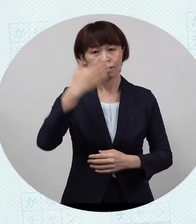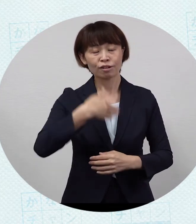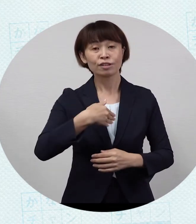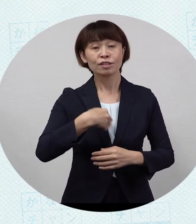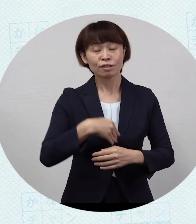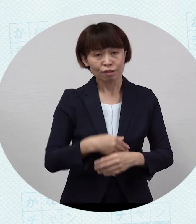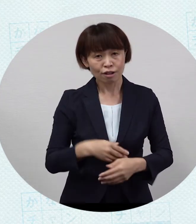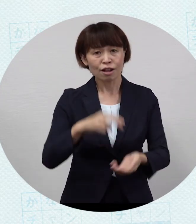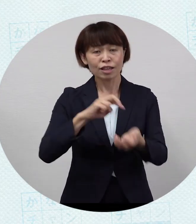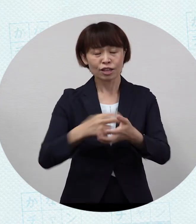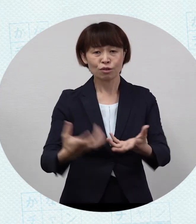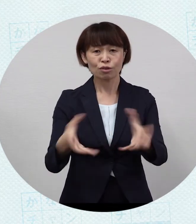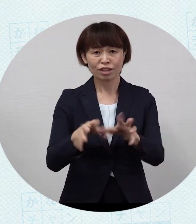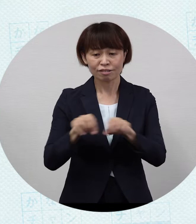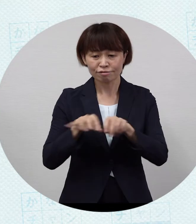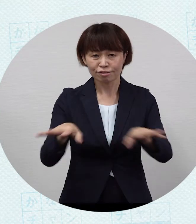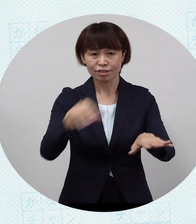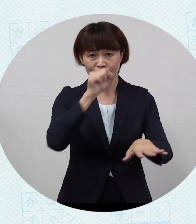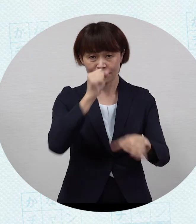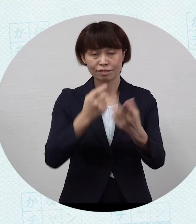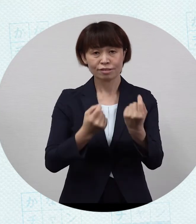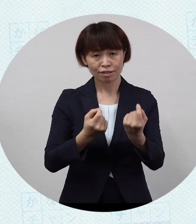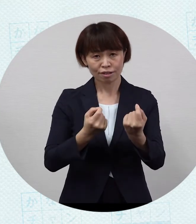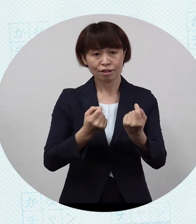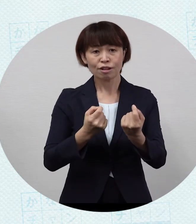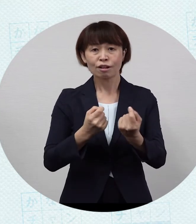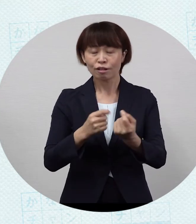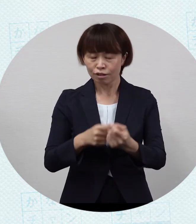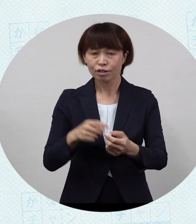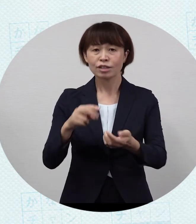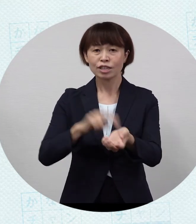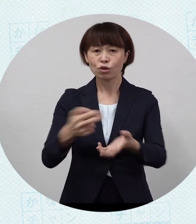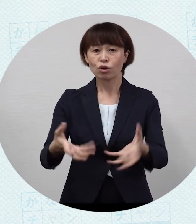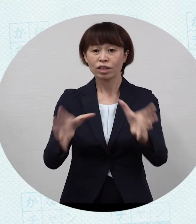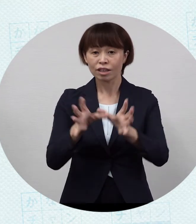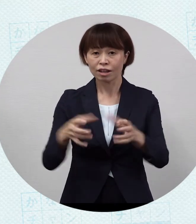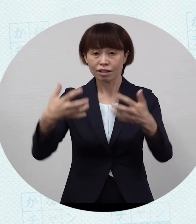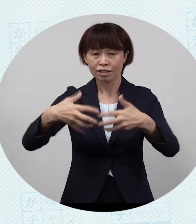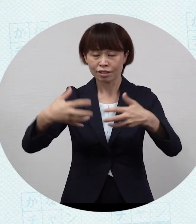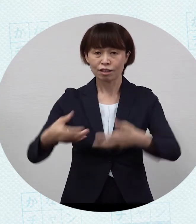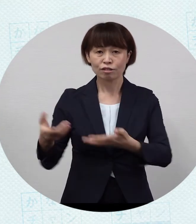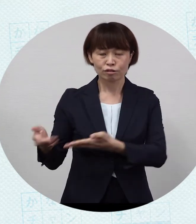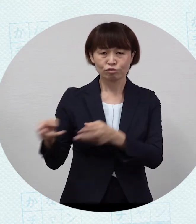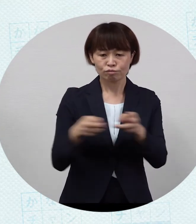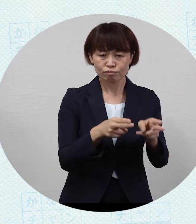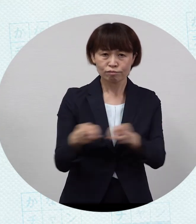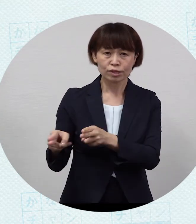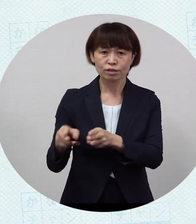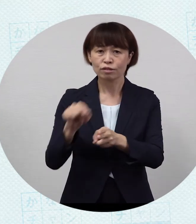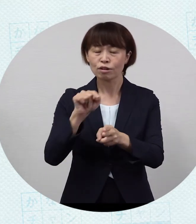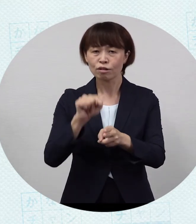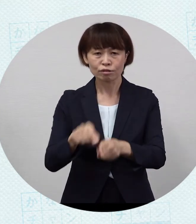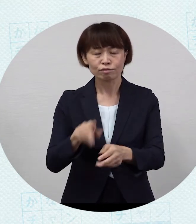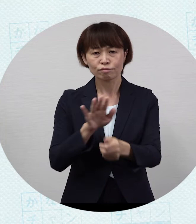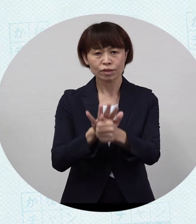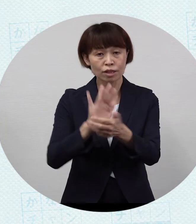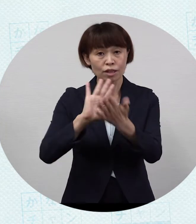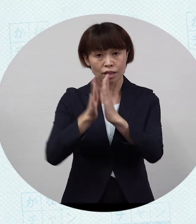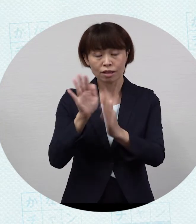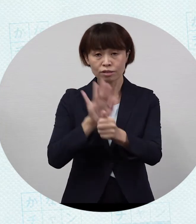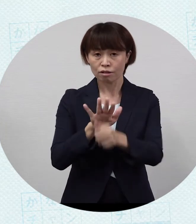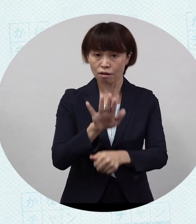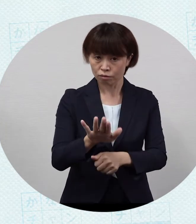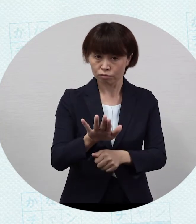関に普及してほしいなというふうに思うんですけれども、これ導入にあたって何か支援などはあるんでしょうか。 これね、聞いたら多分びっくりすると思います